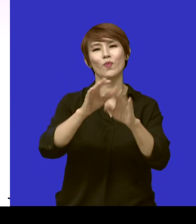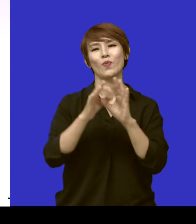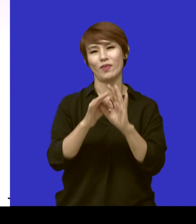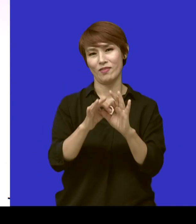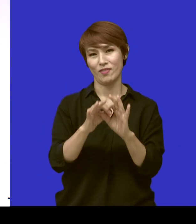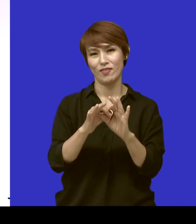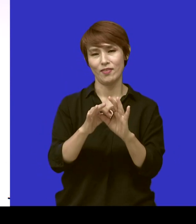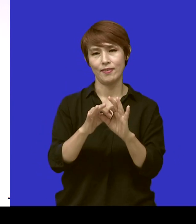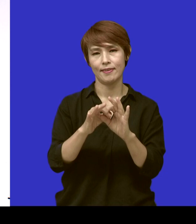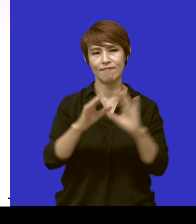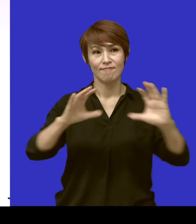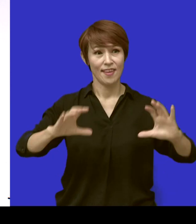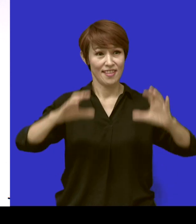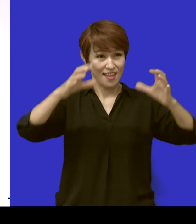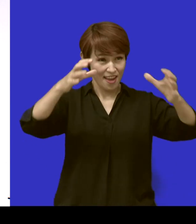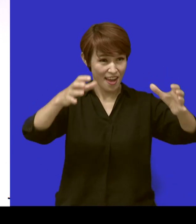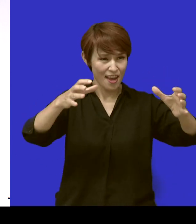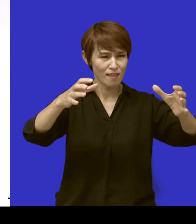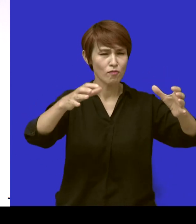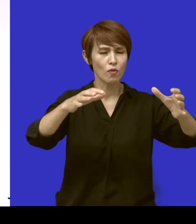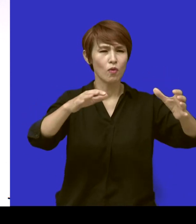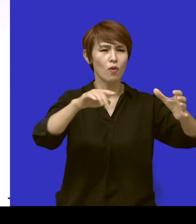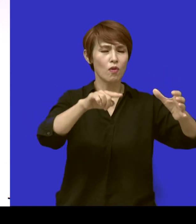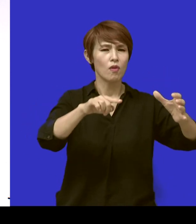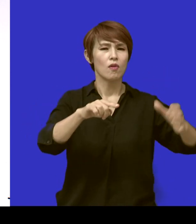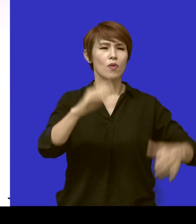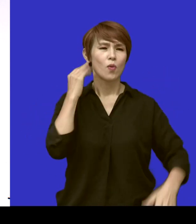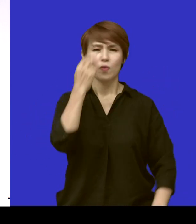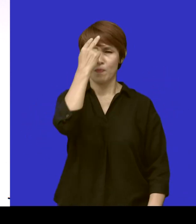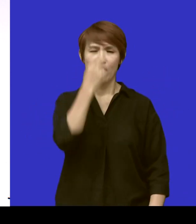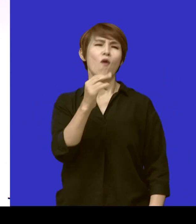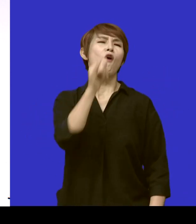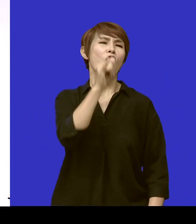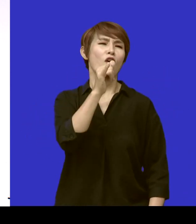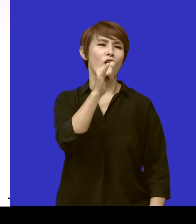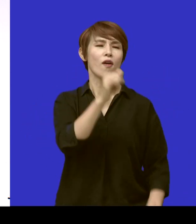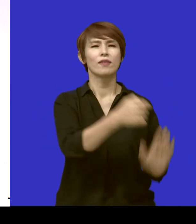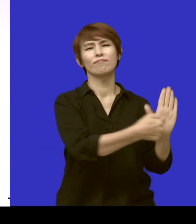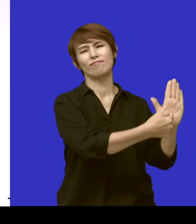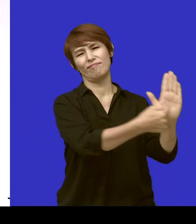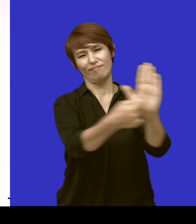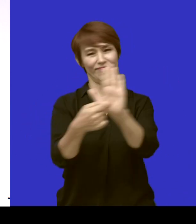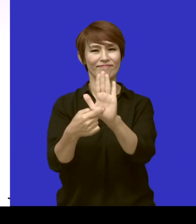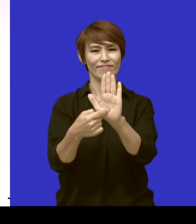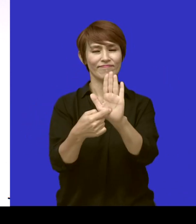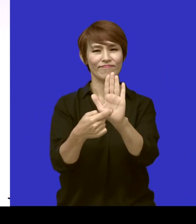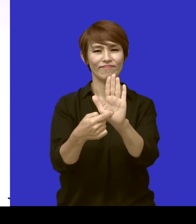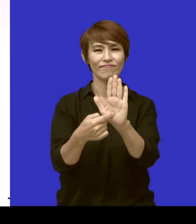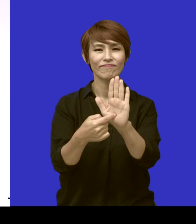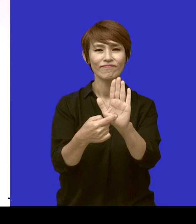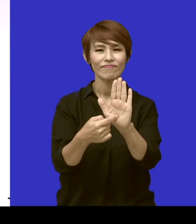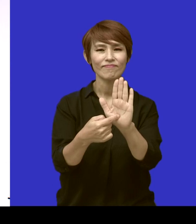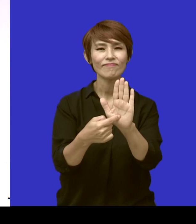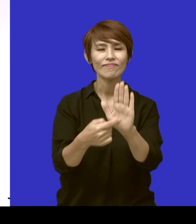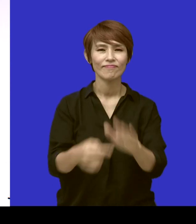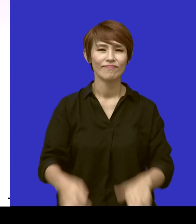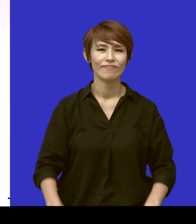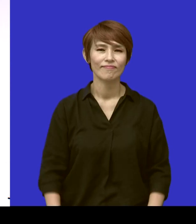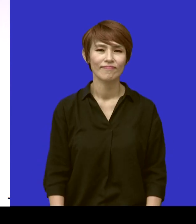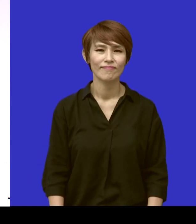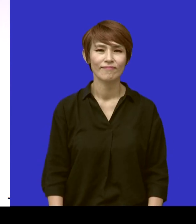통해서 세상에 이런 나 같은 농맹인들도 있습니다 하는 것이